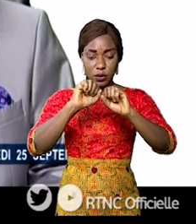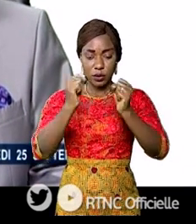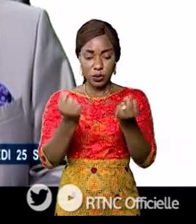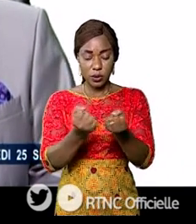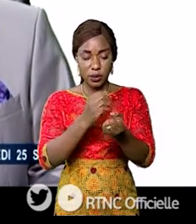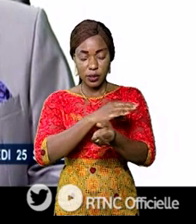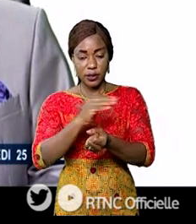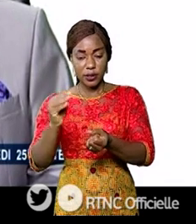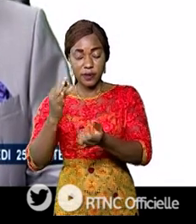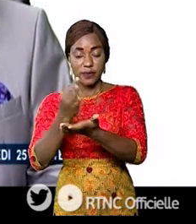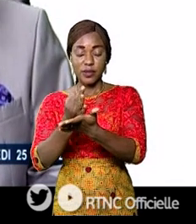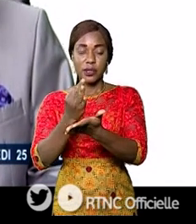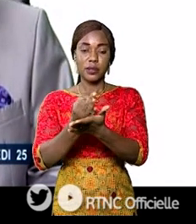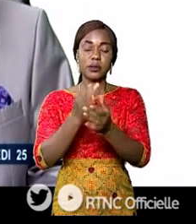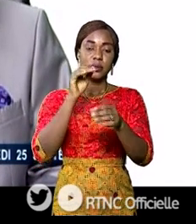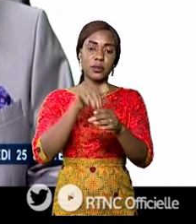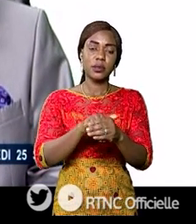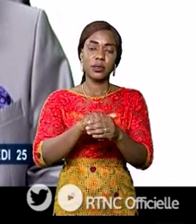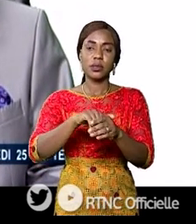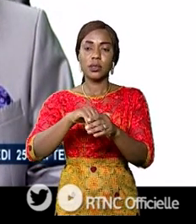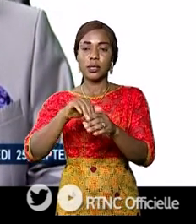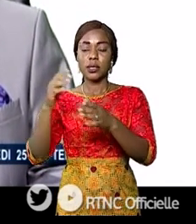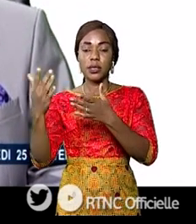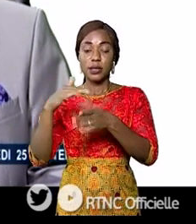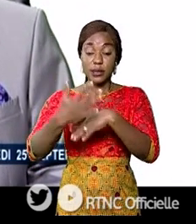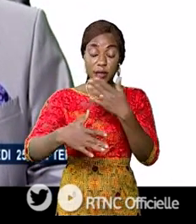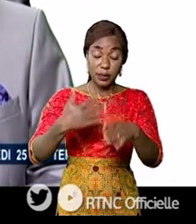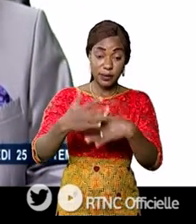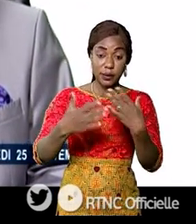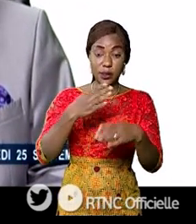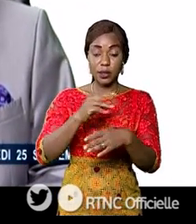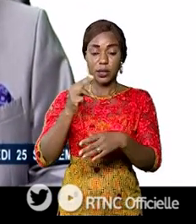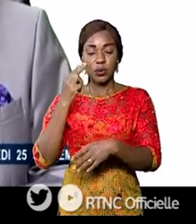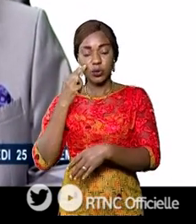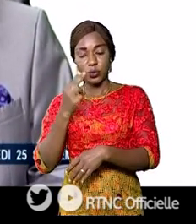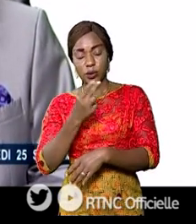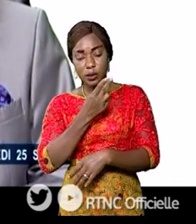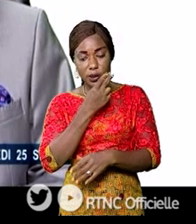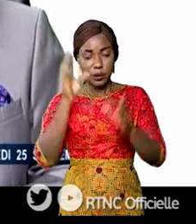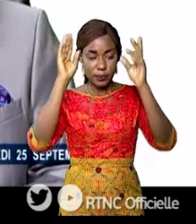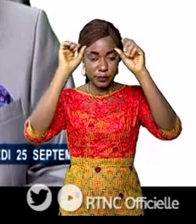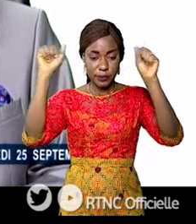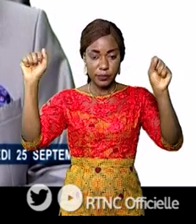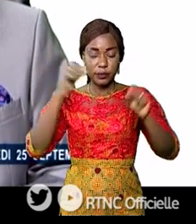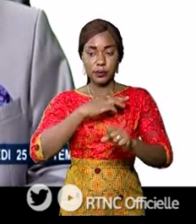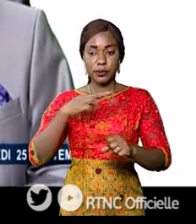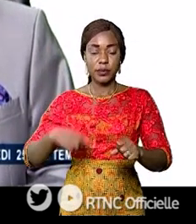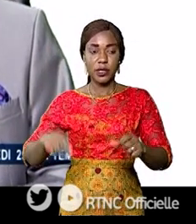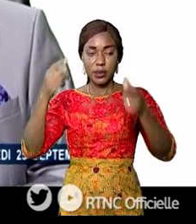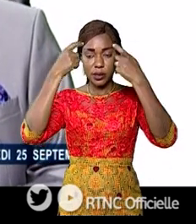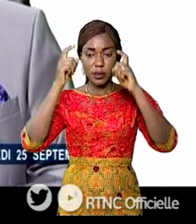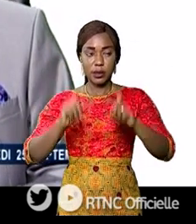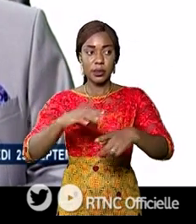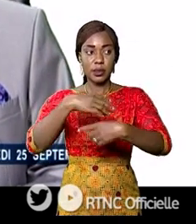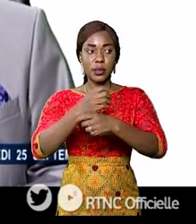financier, ainsi que dans les secteurs des services et de l'hôtellerie. Le président de la République a décidé de la